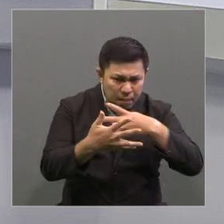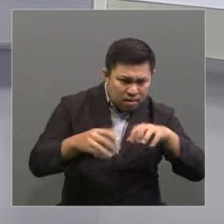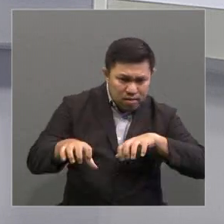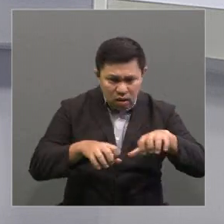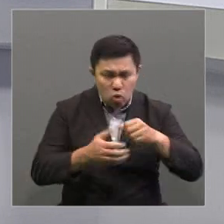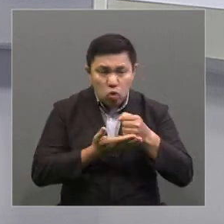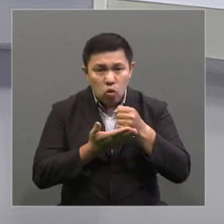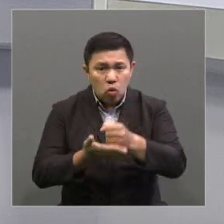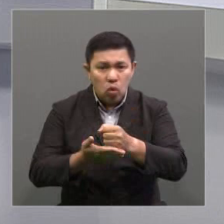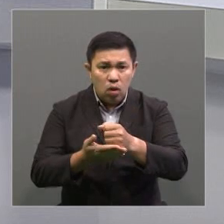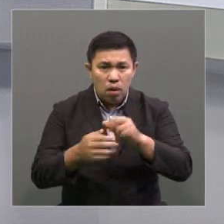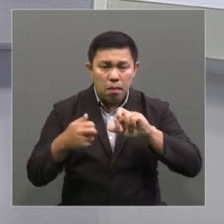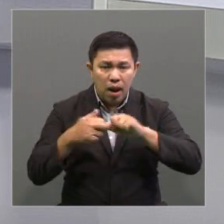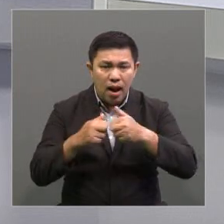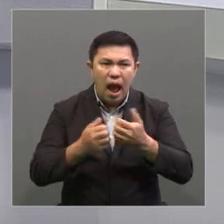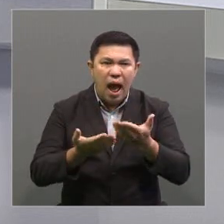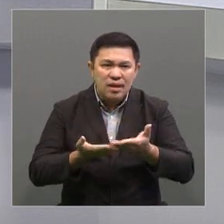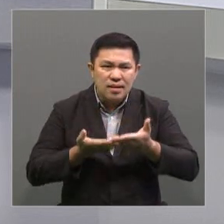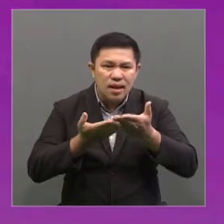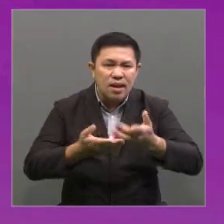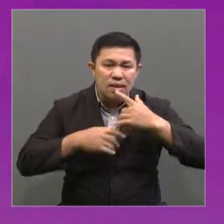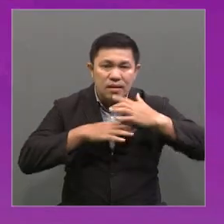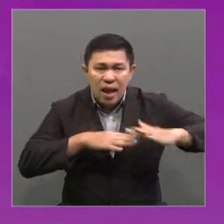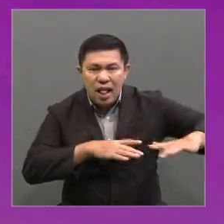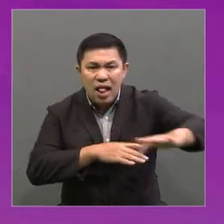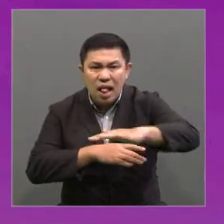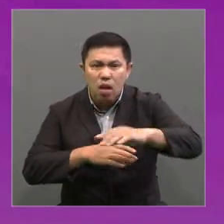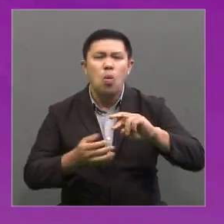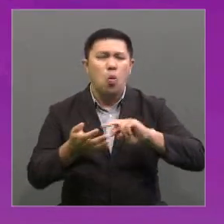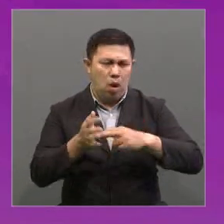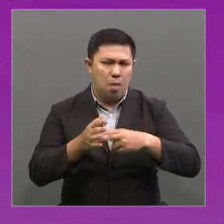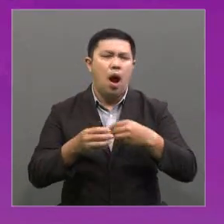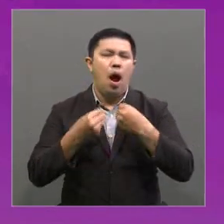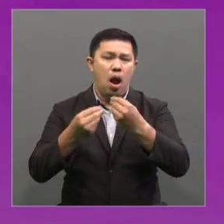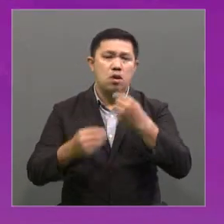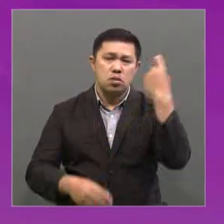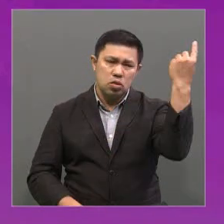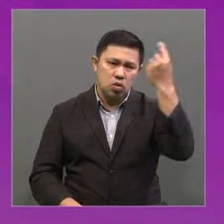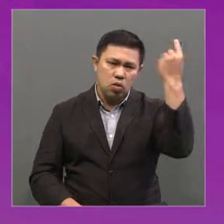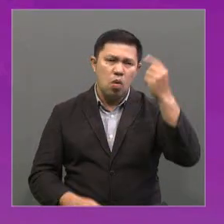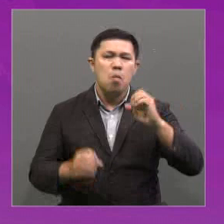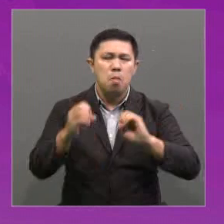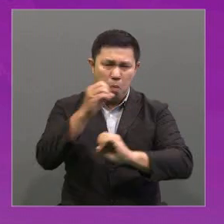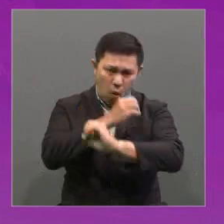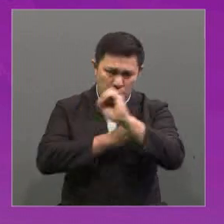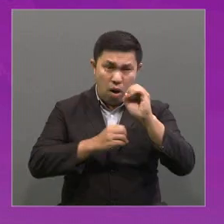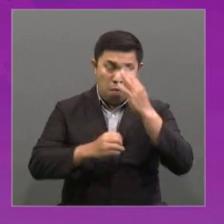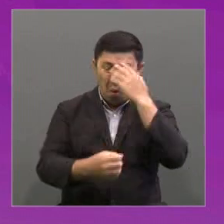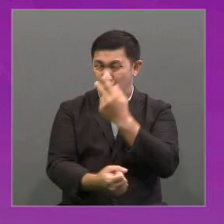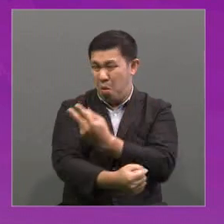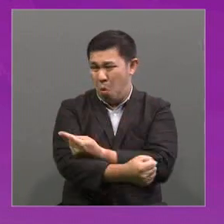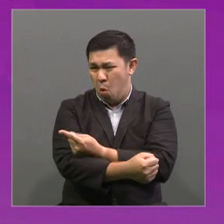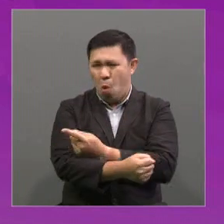หารจัดการช่วยเหลือผู้ประสบภัยทางทะเลยกระดับเป็นเมืองท่องเที่ยวปลอดภัยในระดับสากล นะคะเพราะว่าภูเก็ตแน่นอนว่า